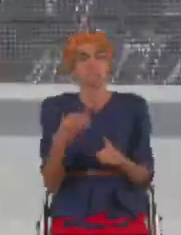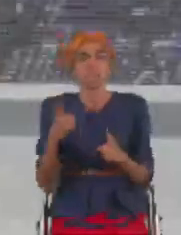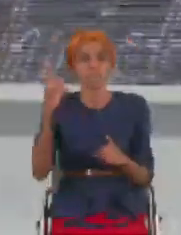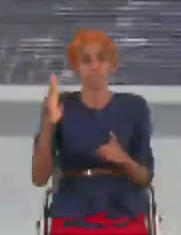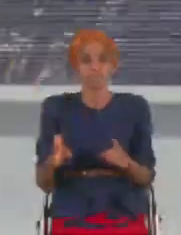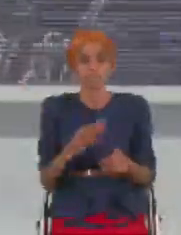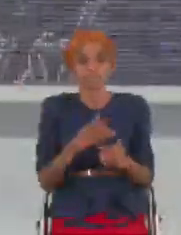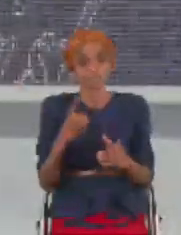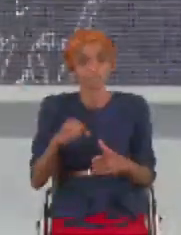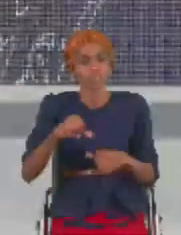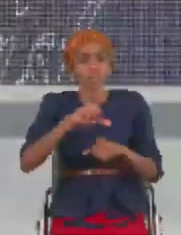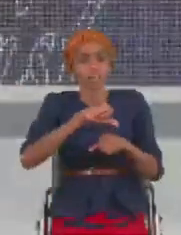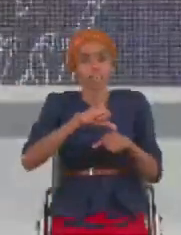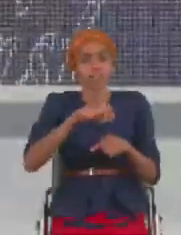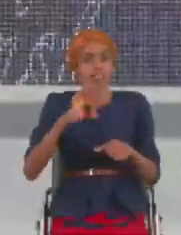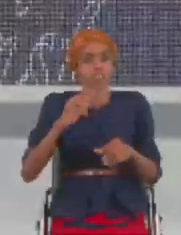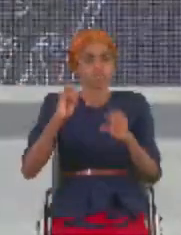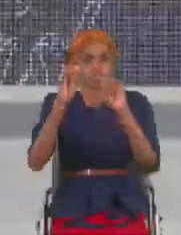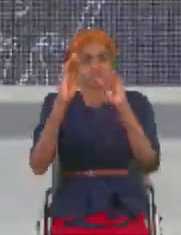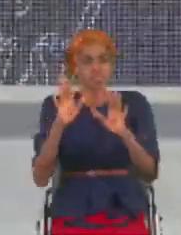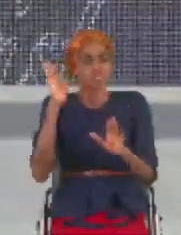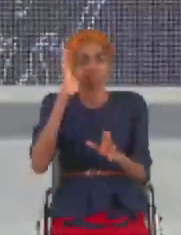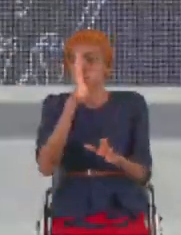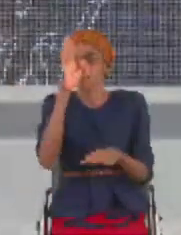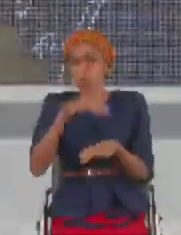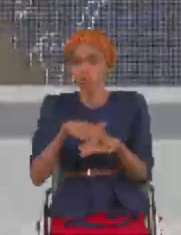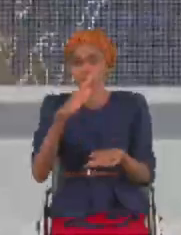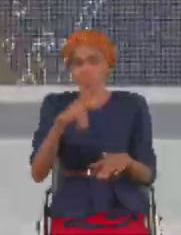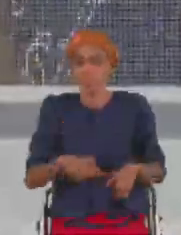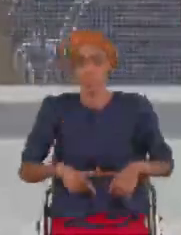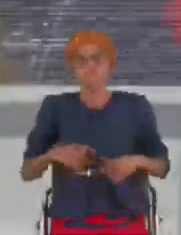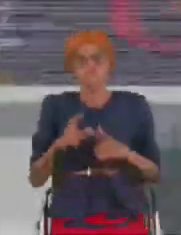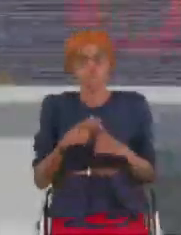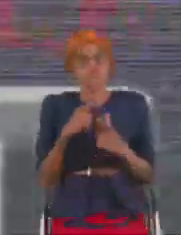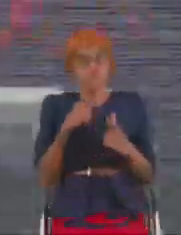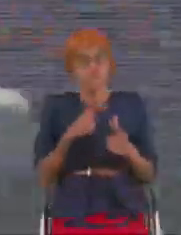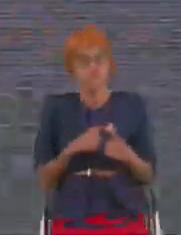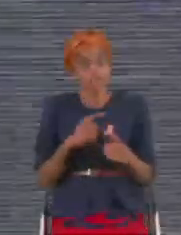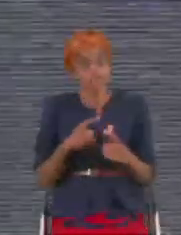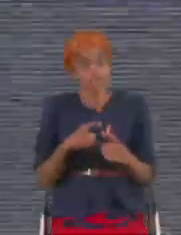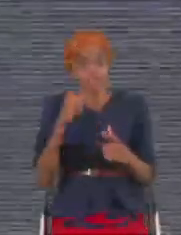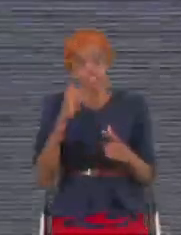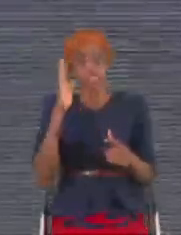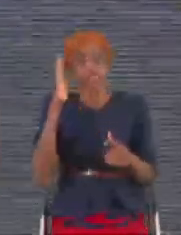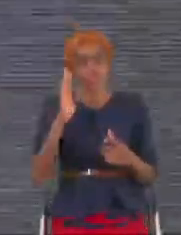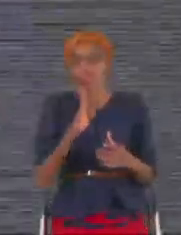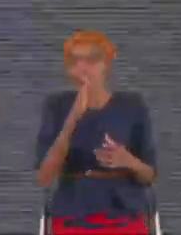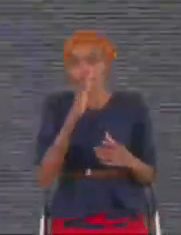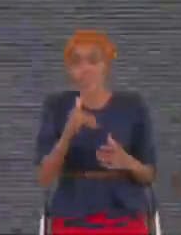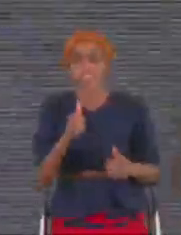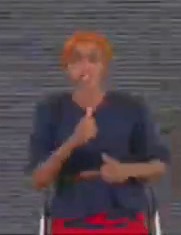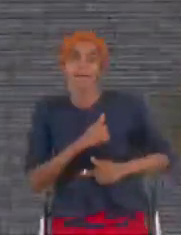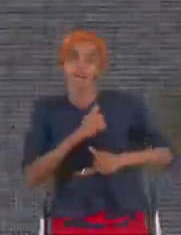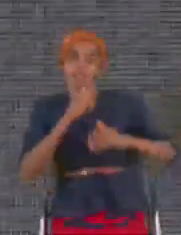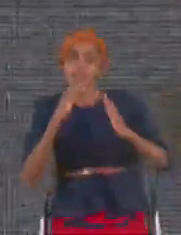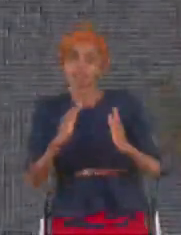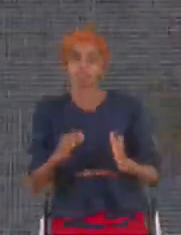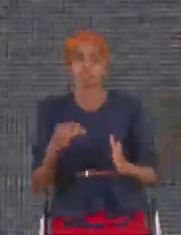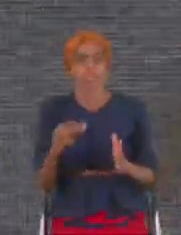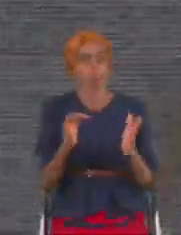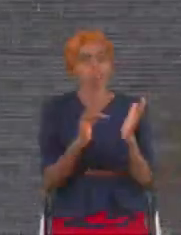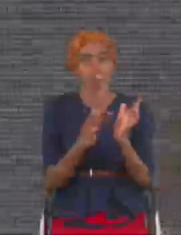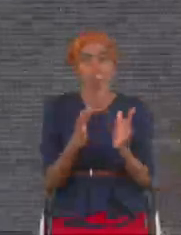dieu et l'onction de l'enseignant cela suit avis ensuite tu seras un soldat